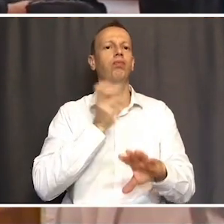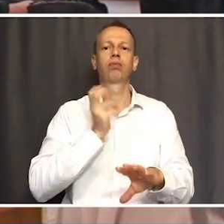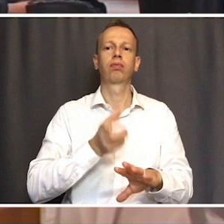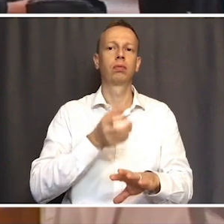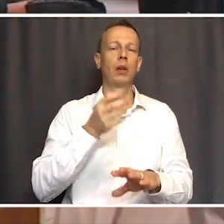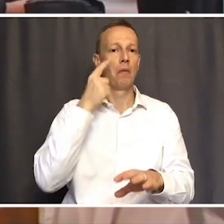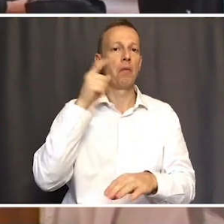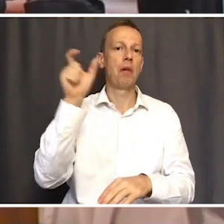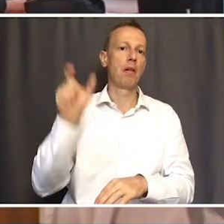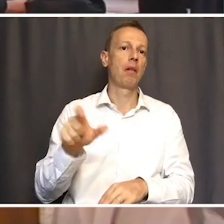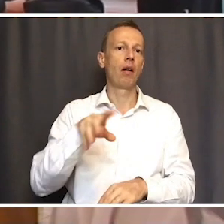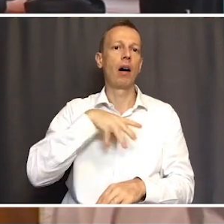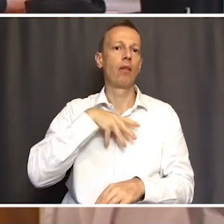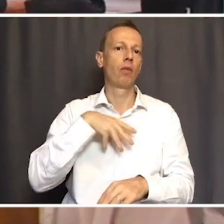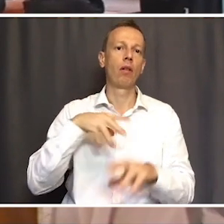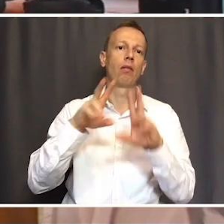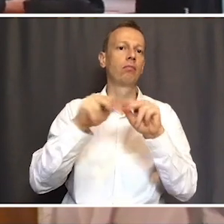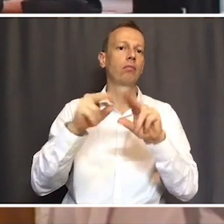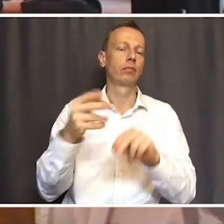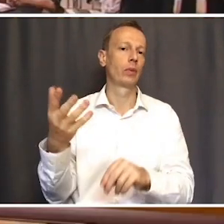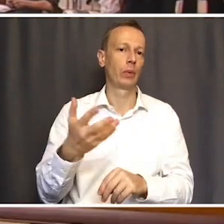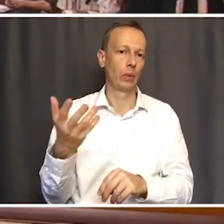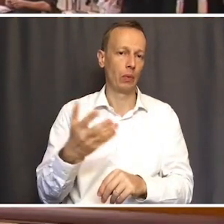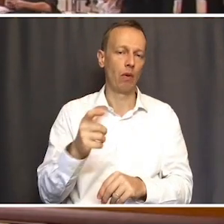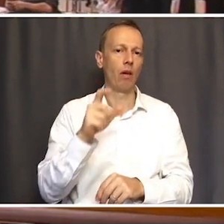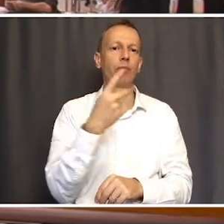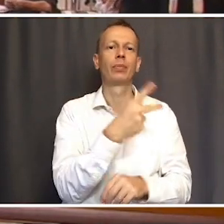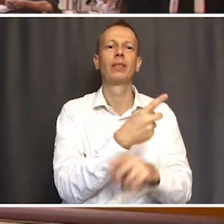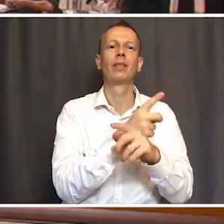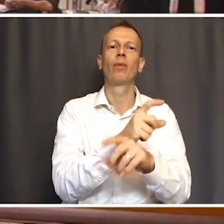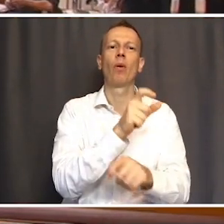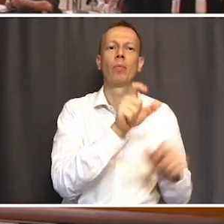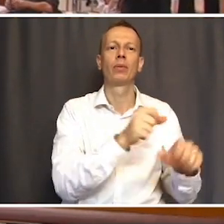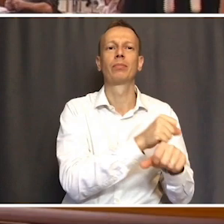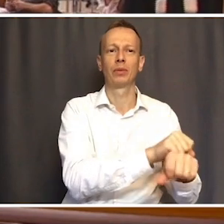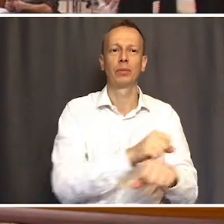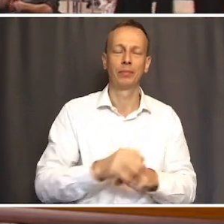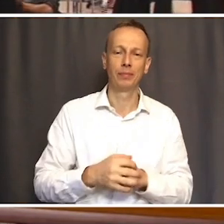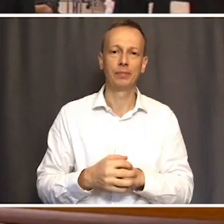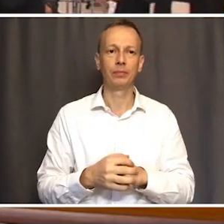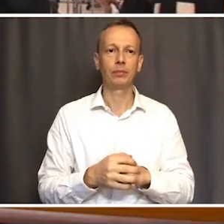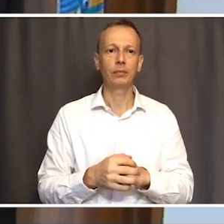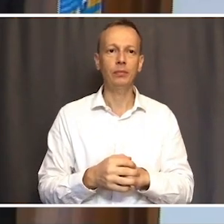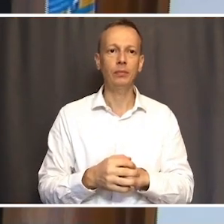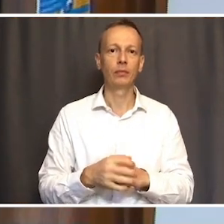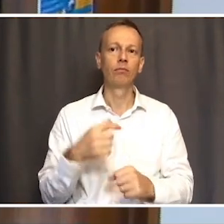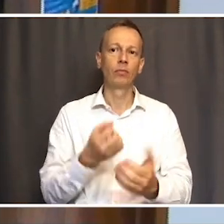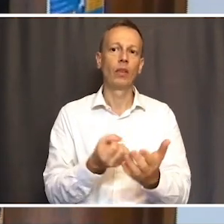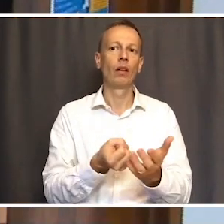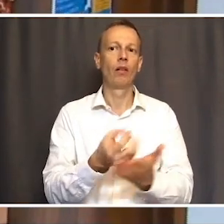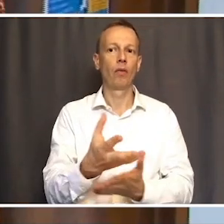avocats de la défense. On écoute Maître Quinquis, l'un des avocats de Thierry Barbion, interrogé par Stéphane